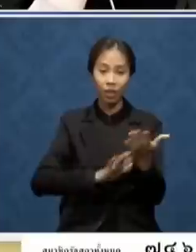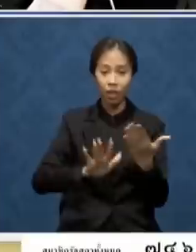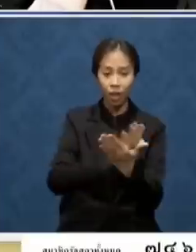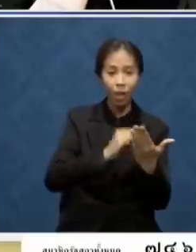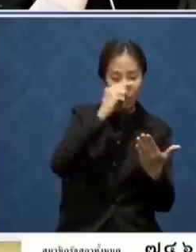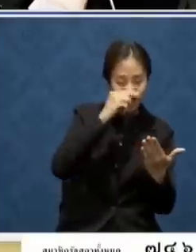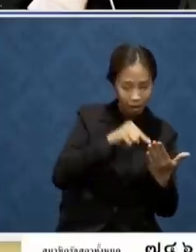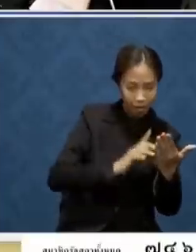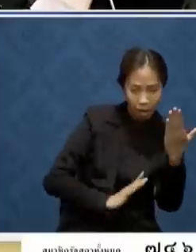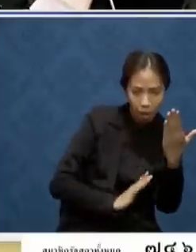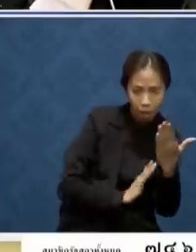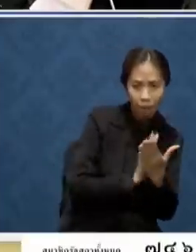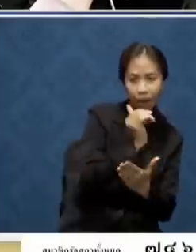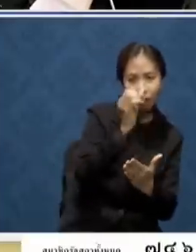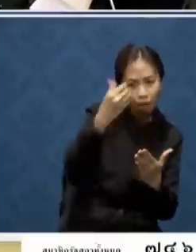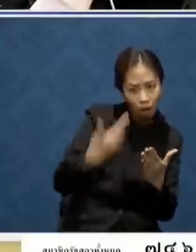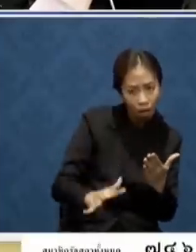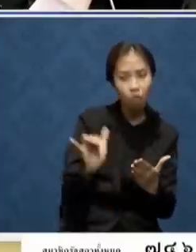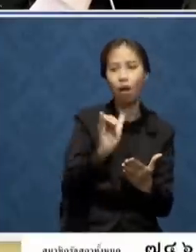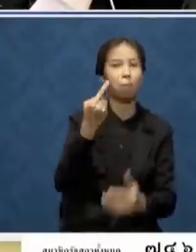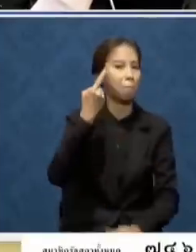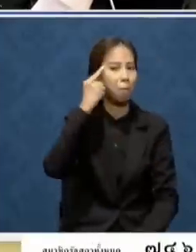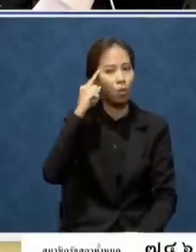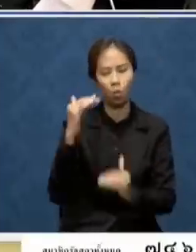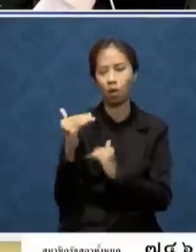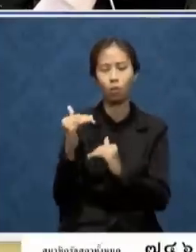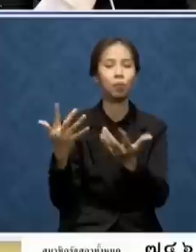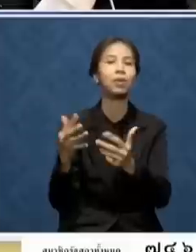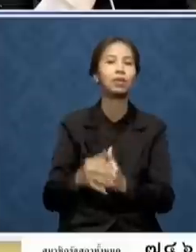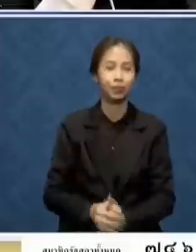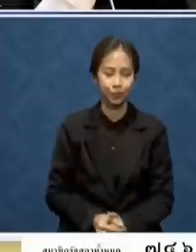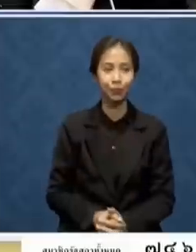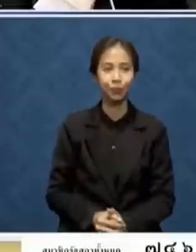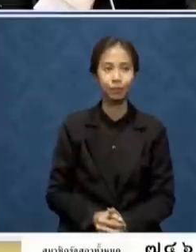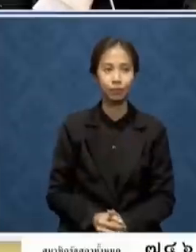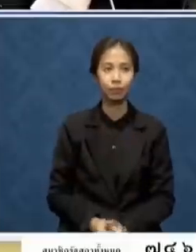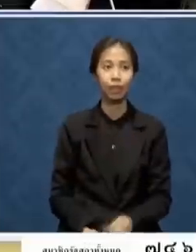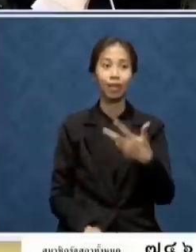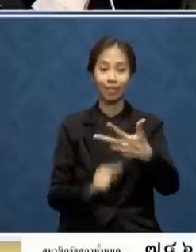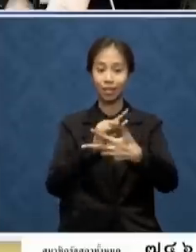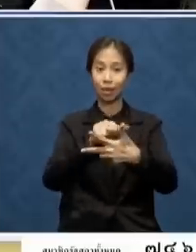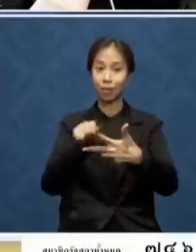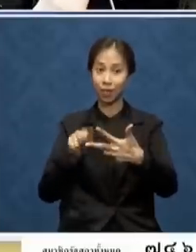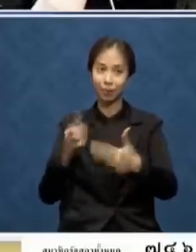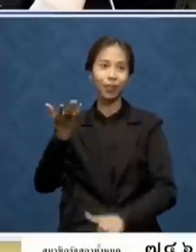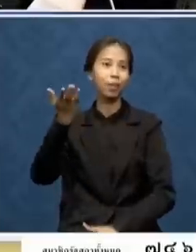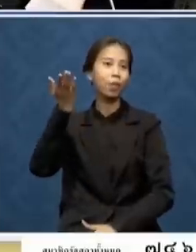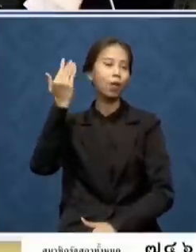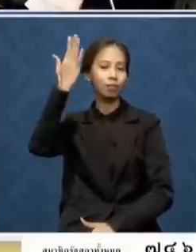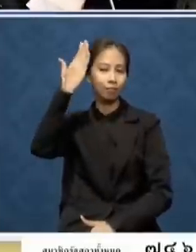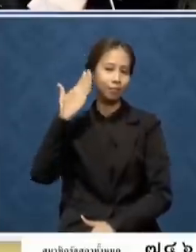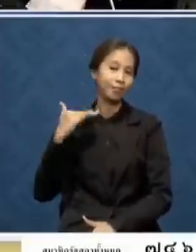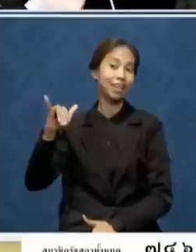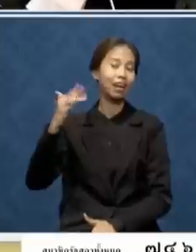หรือยังเรามาดูเป้าหมายในคำแถลงนโยบายของทั้ง 3รัฐบาลกันค่ะของคุณยิ่งลักษณ์ก่อนนะคะดิฉันคิดว่า